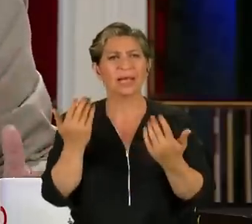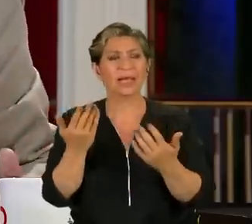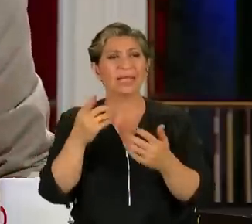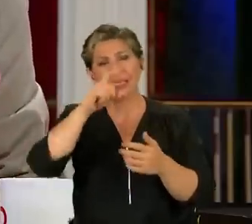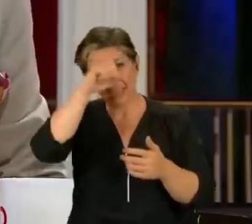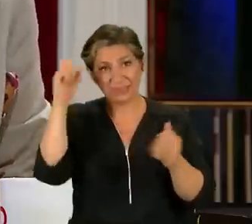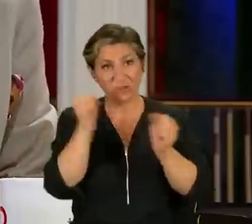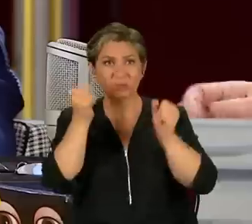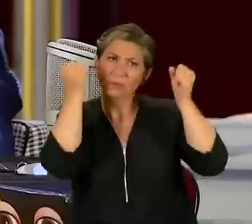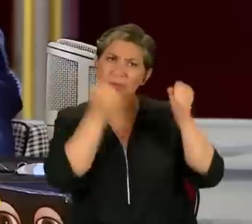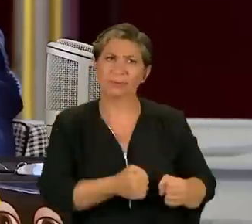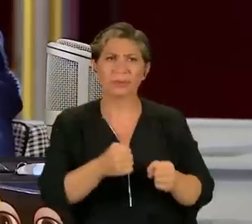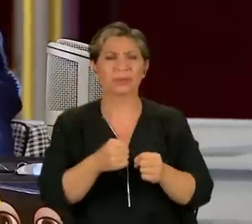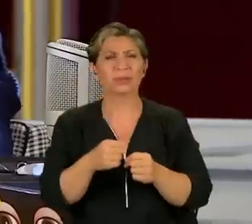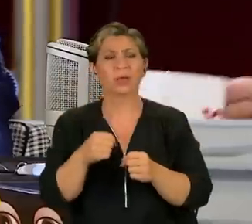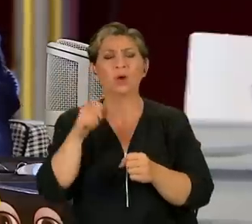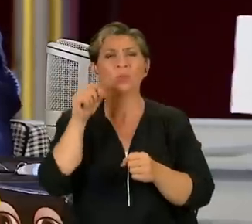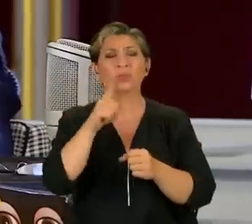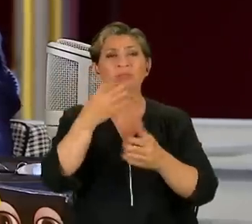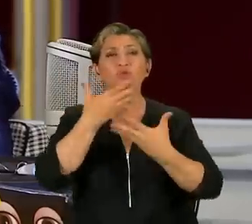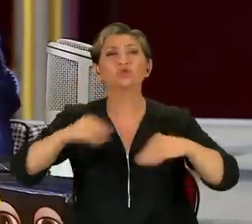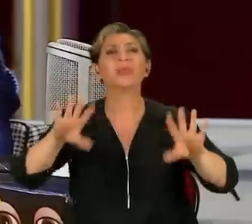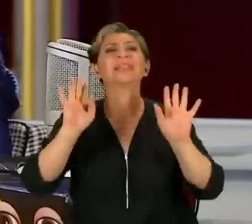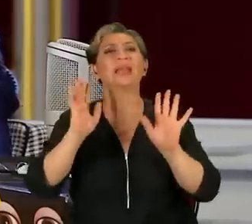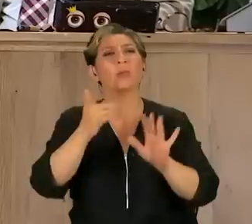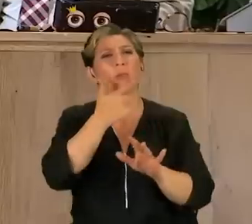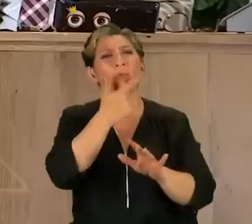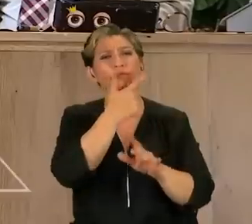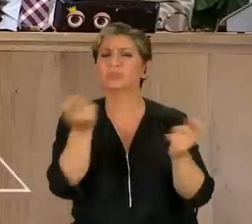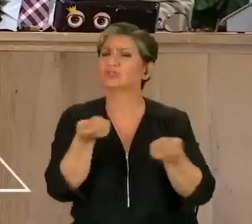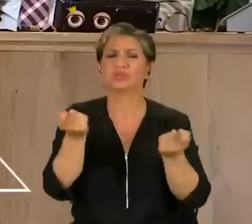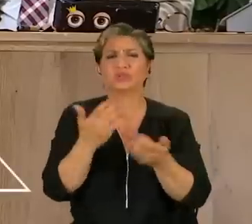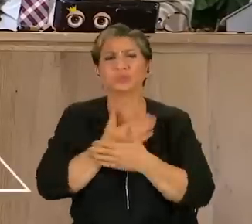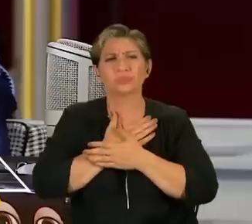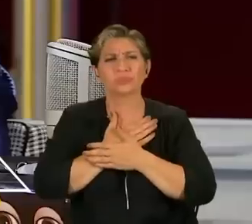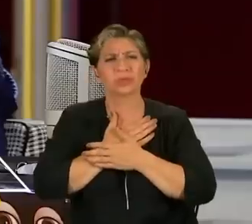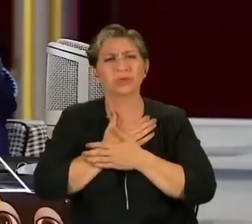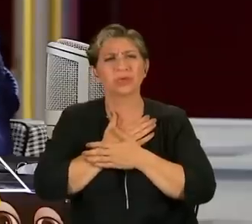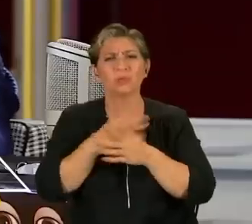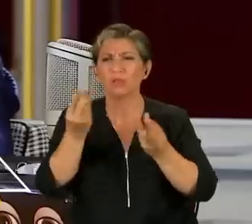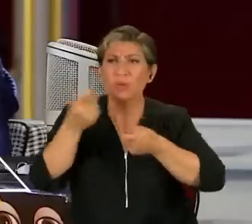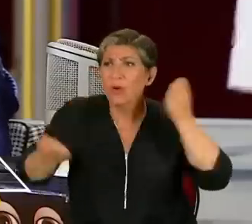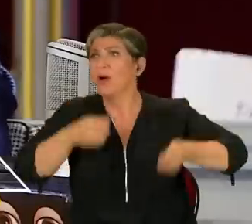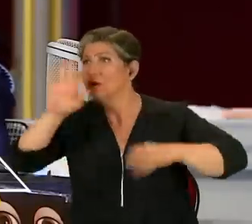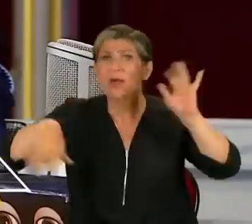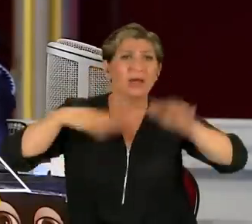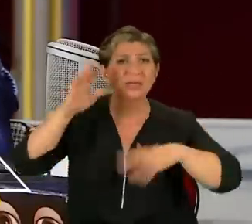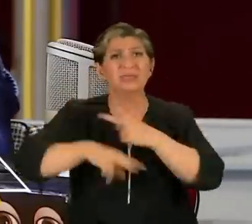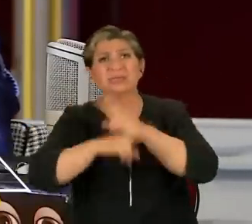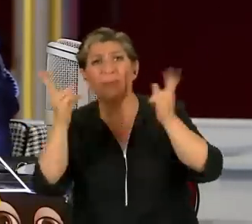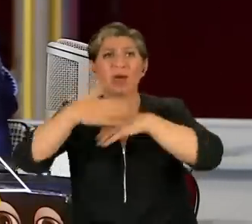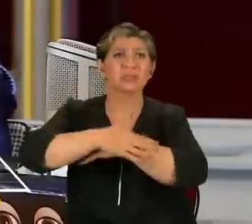Yaz yani, kış orada yaşamak için. Ha, hani bu bir jübile de değil. Bodrum'da çalışırım. Hani bu kadar kovalamak,